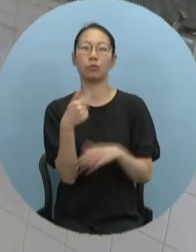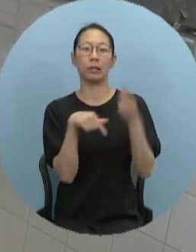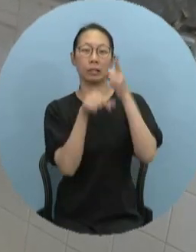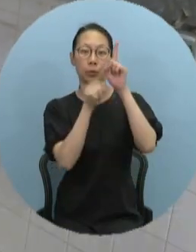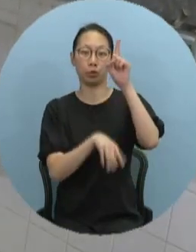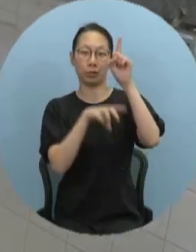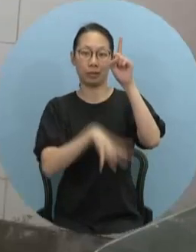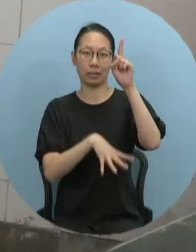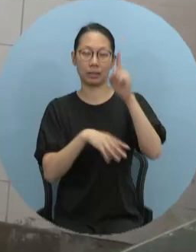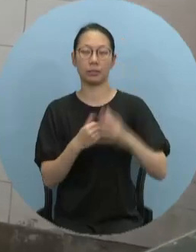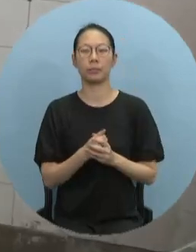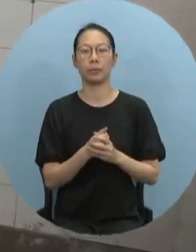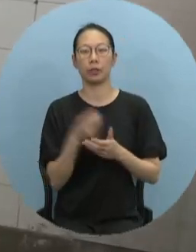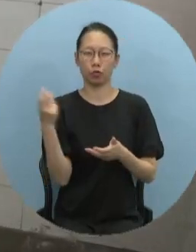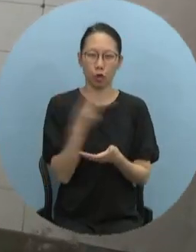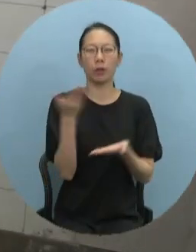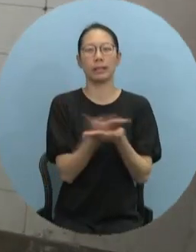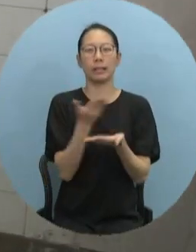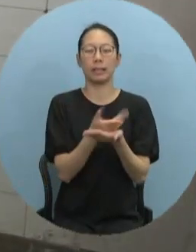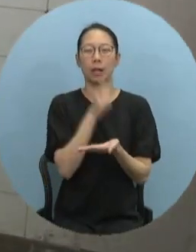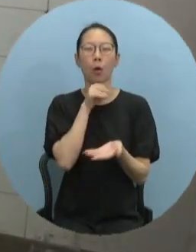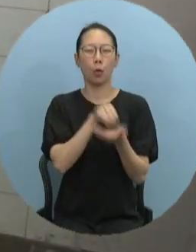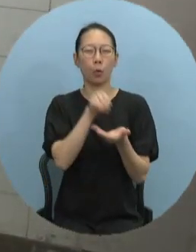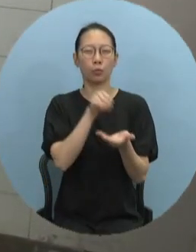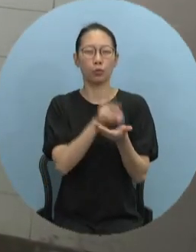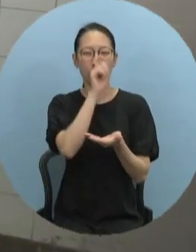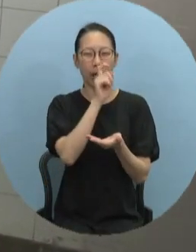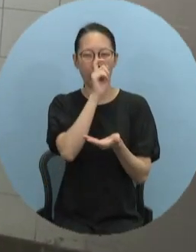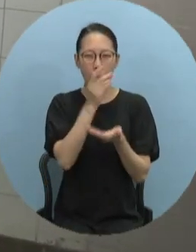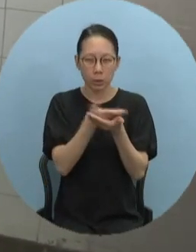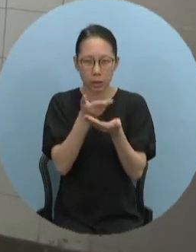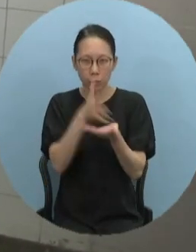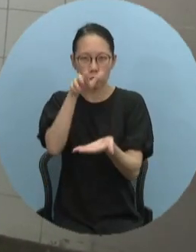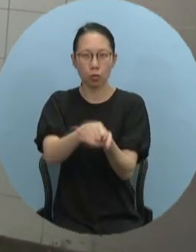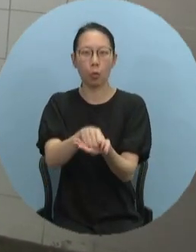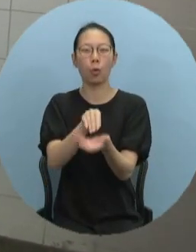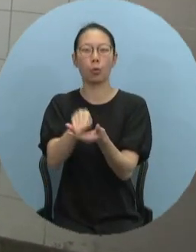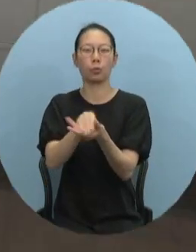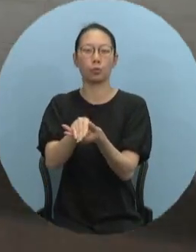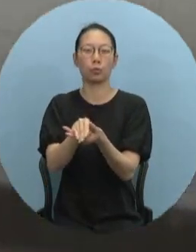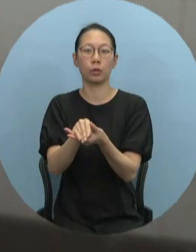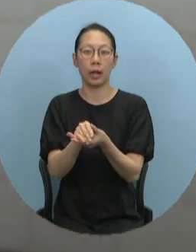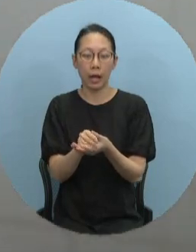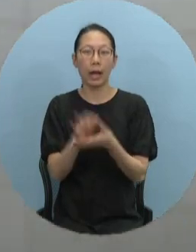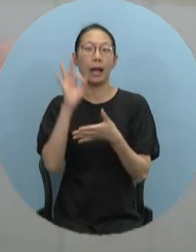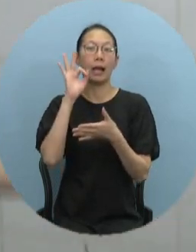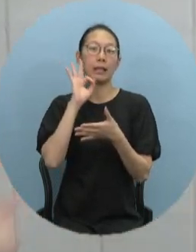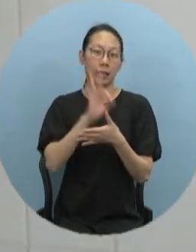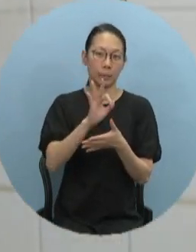11月底，我哋咧再試用咧嚇老鼠膠嚟到捉老鼠。咁啊，短短咧3個星期裏邊